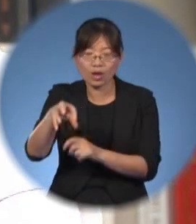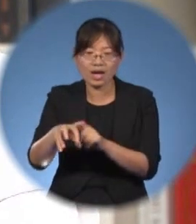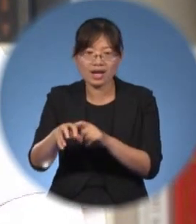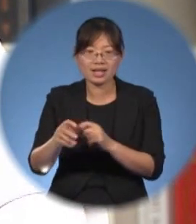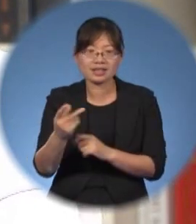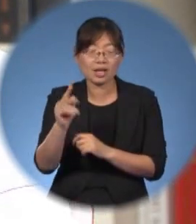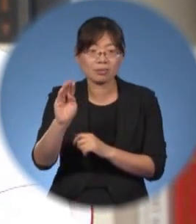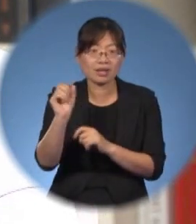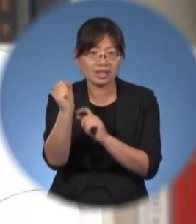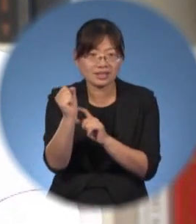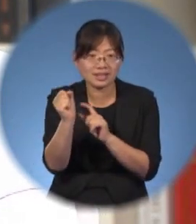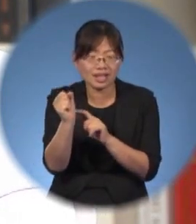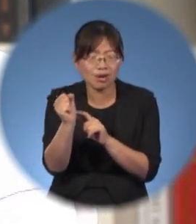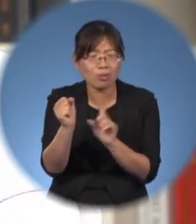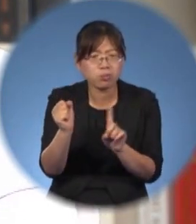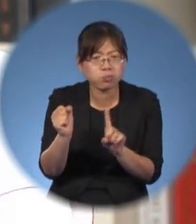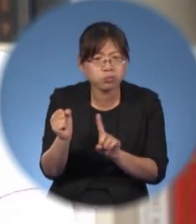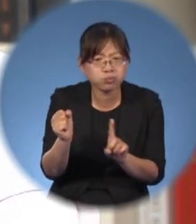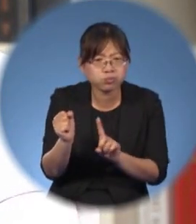KBS,